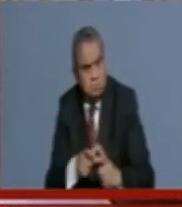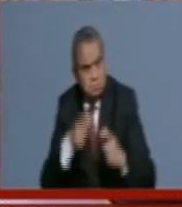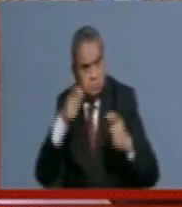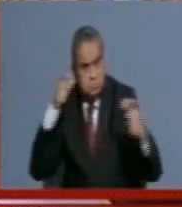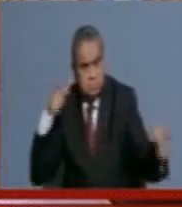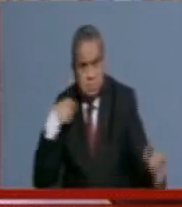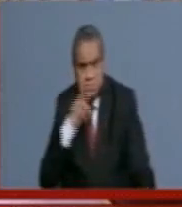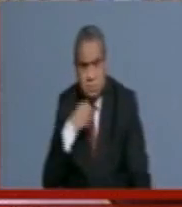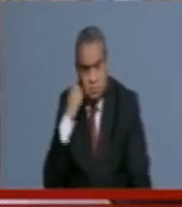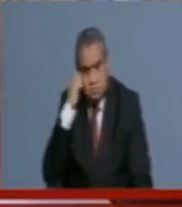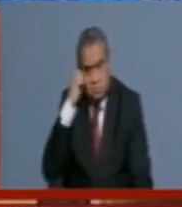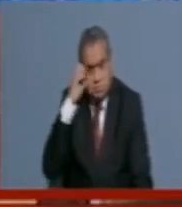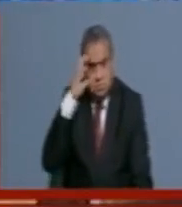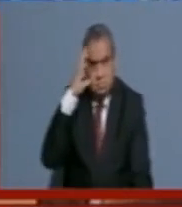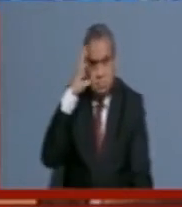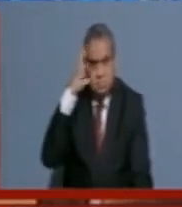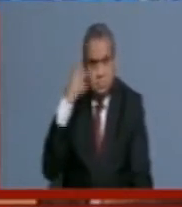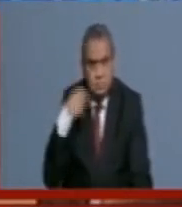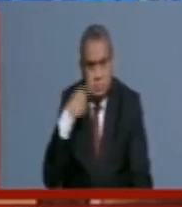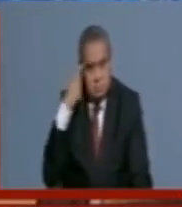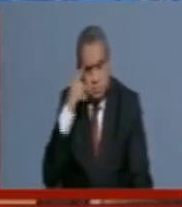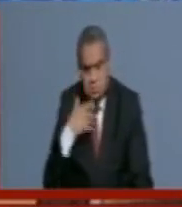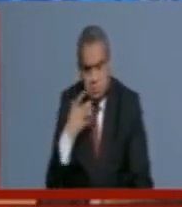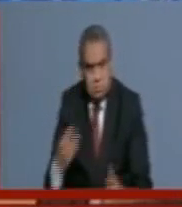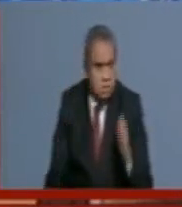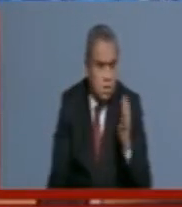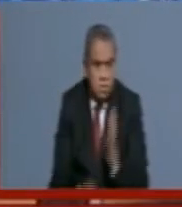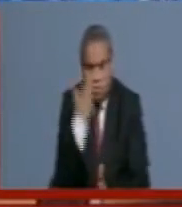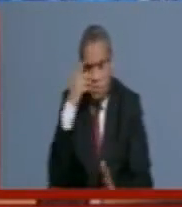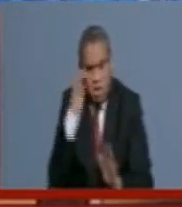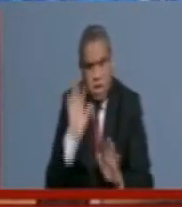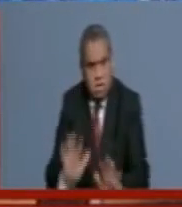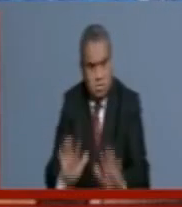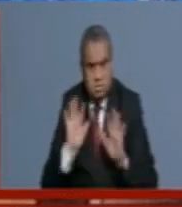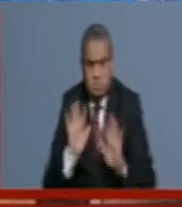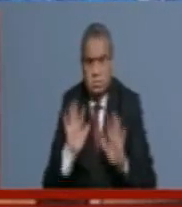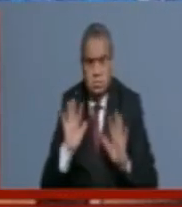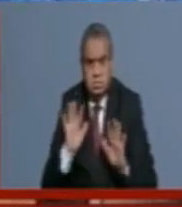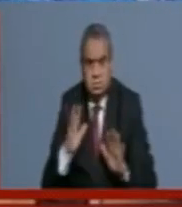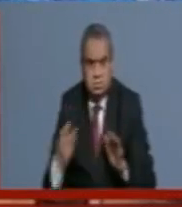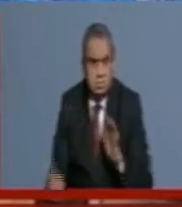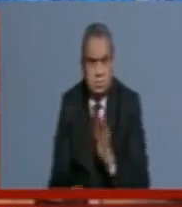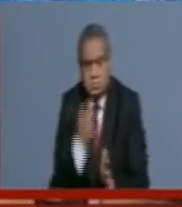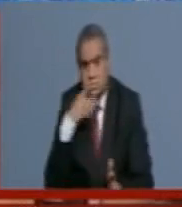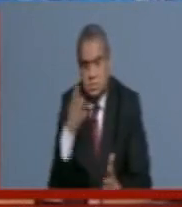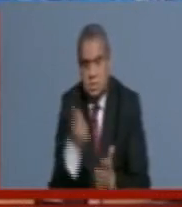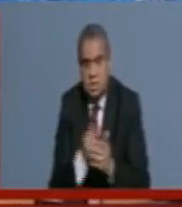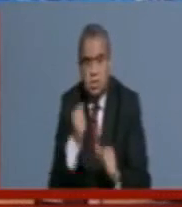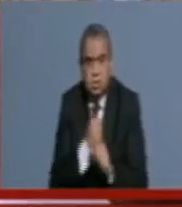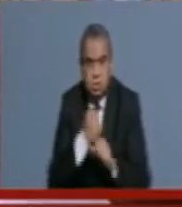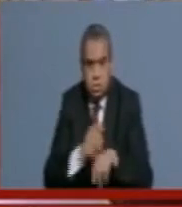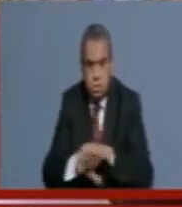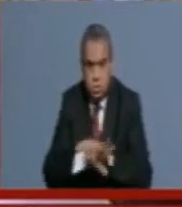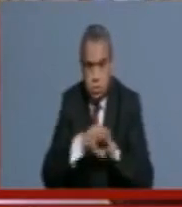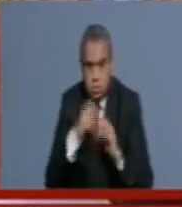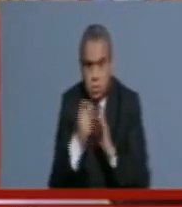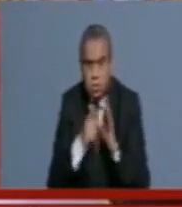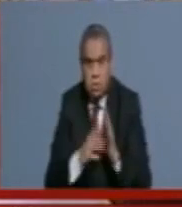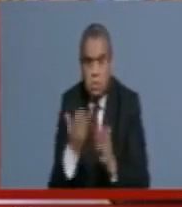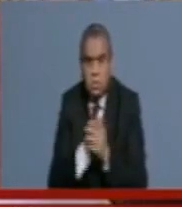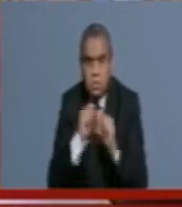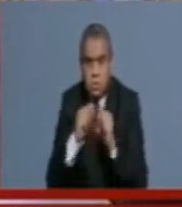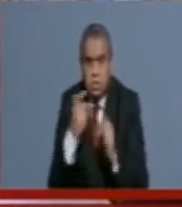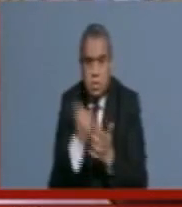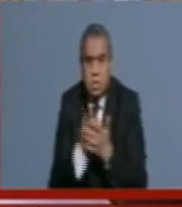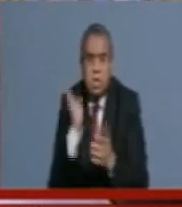ما يعني ما جاش من عمل الهيئة فقط، لا ده عمل الهيئة والقائمين على إن هم يفهموا